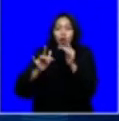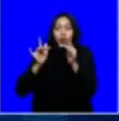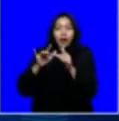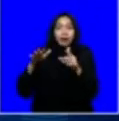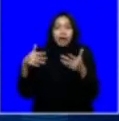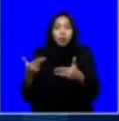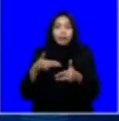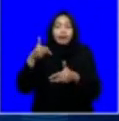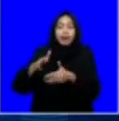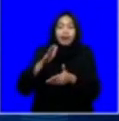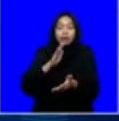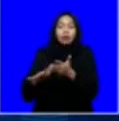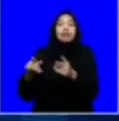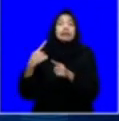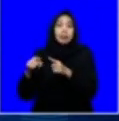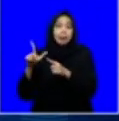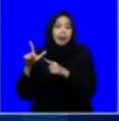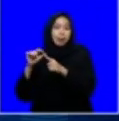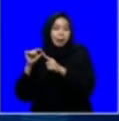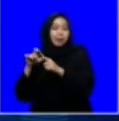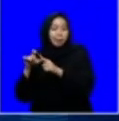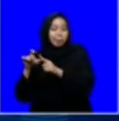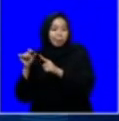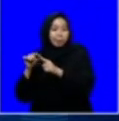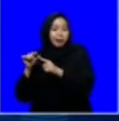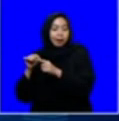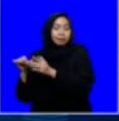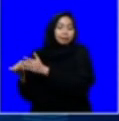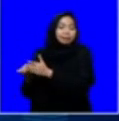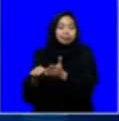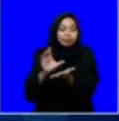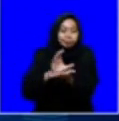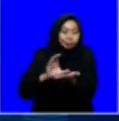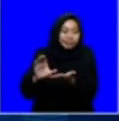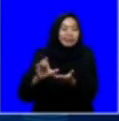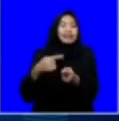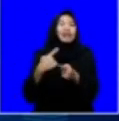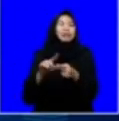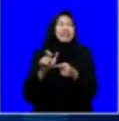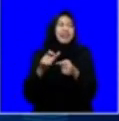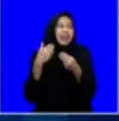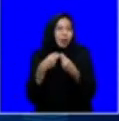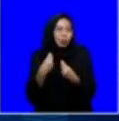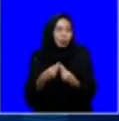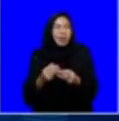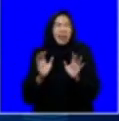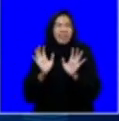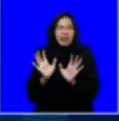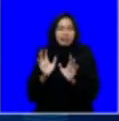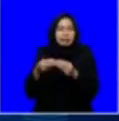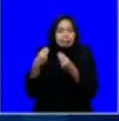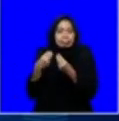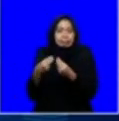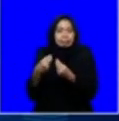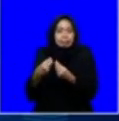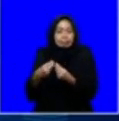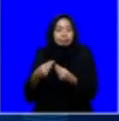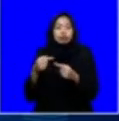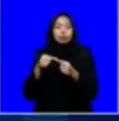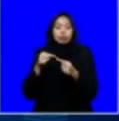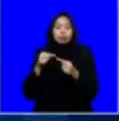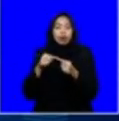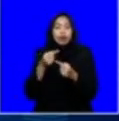mendapatkan dukungan biaya dari LPDP, tapi dikurasi dengan sangat hati-hati oleh Kemendikbud untuk memastikan bahwa ini next generation